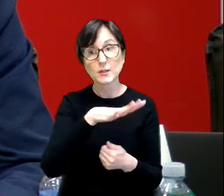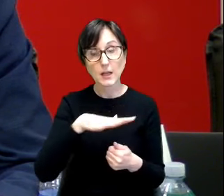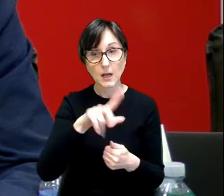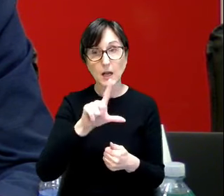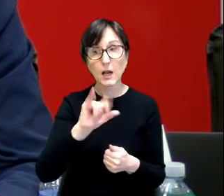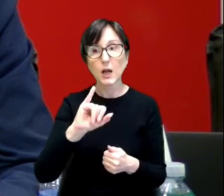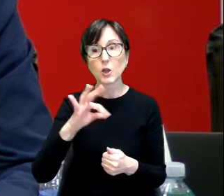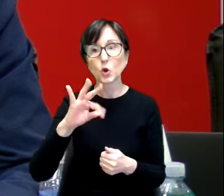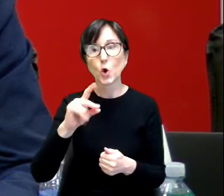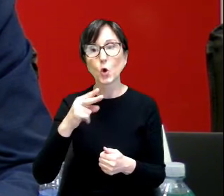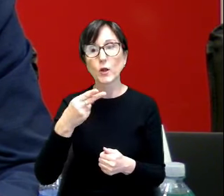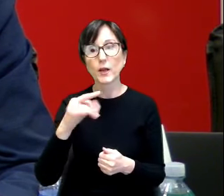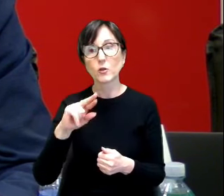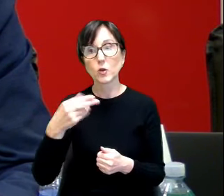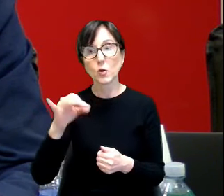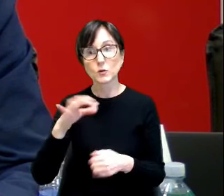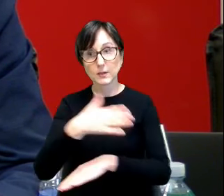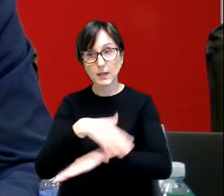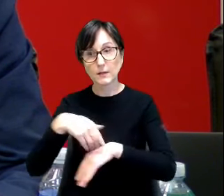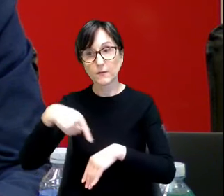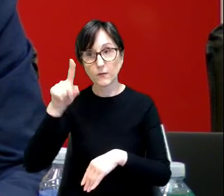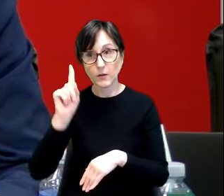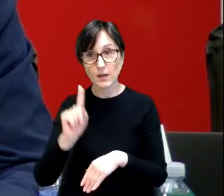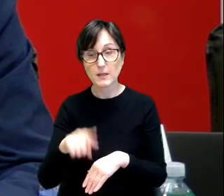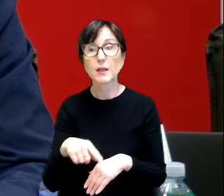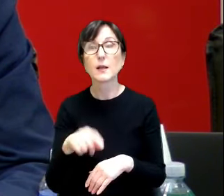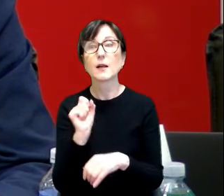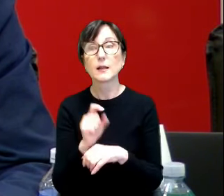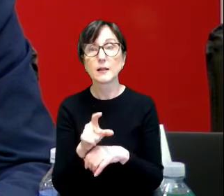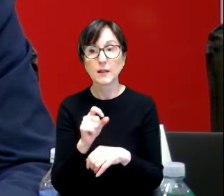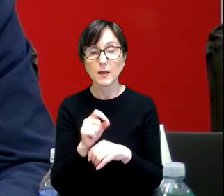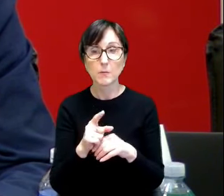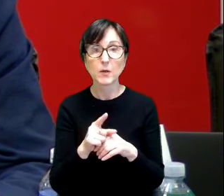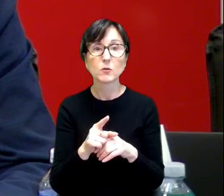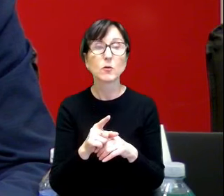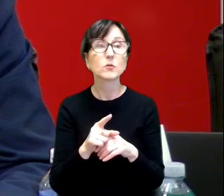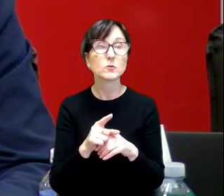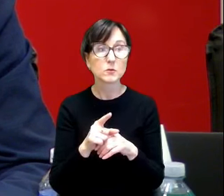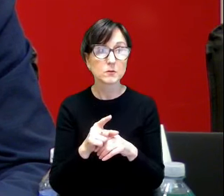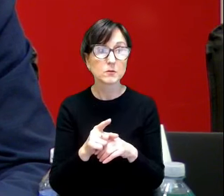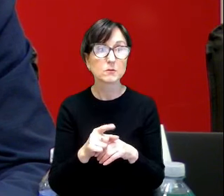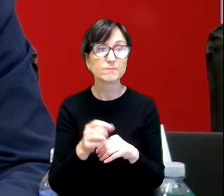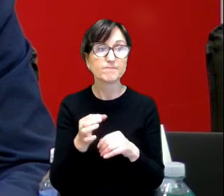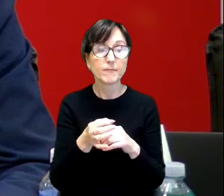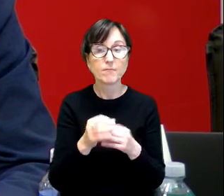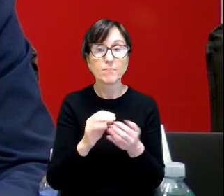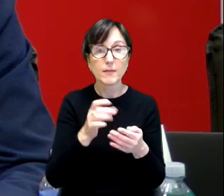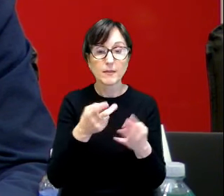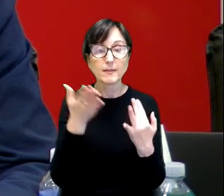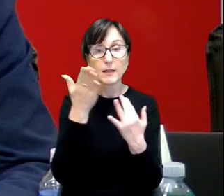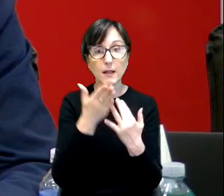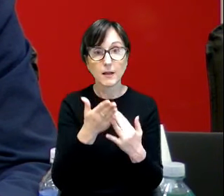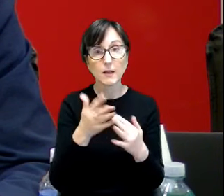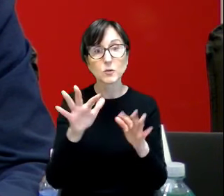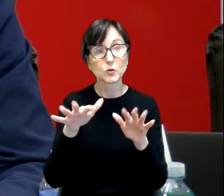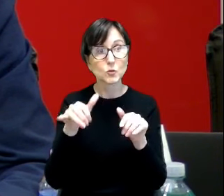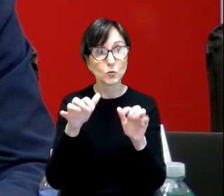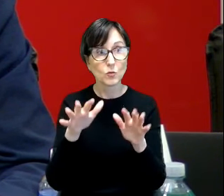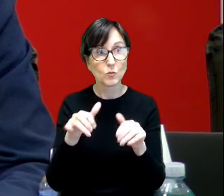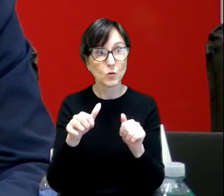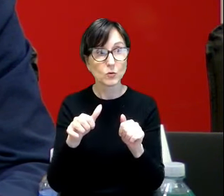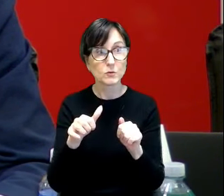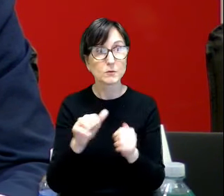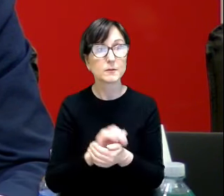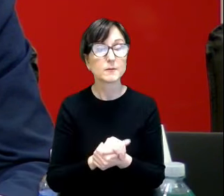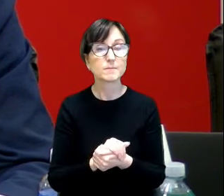gatvė 1 klaipėdoje dalies nuomos a klausimas apsvarstytas ir jam pritarta miesto plėtros ir strateginio planavimo